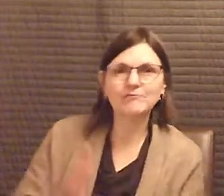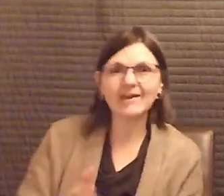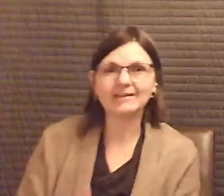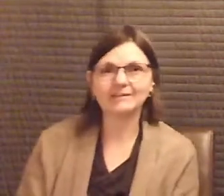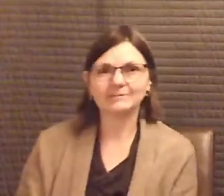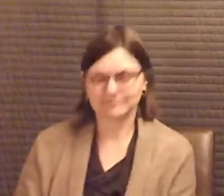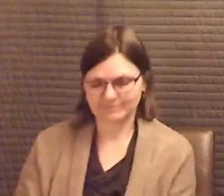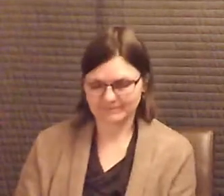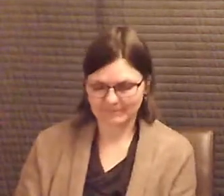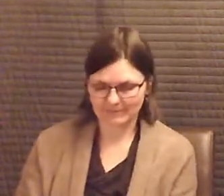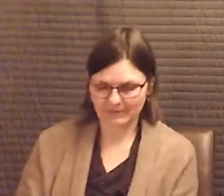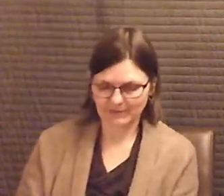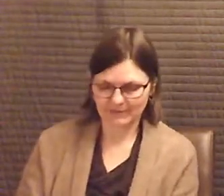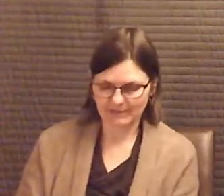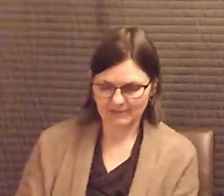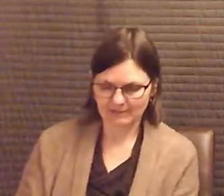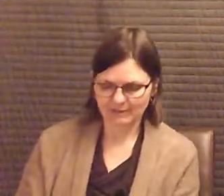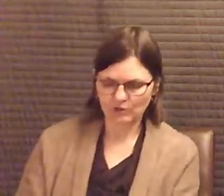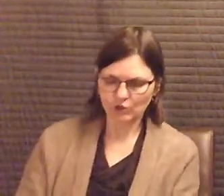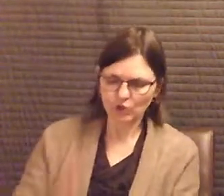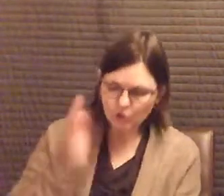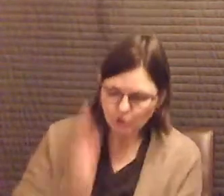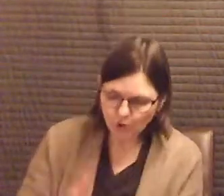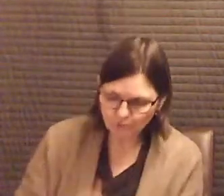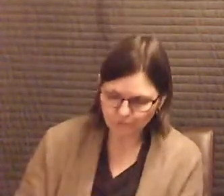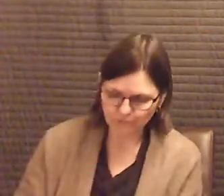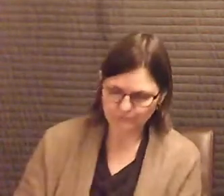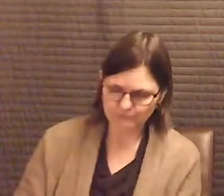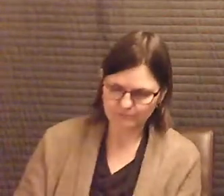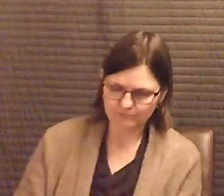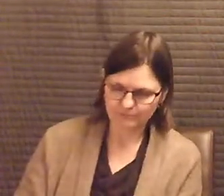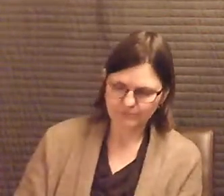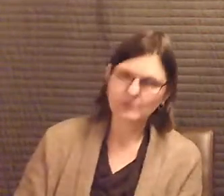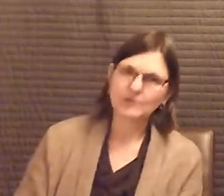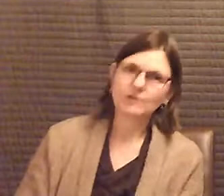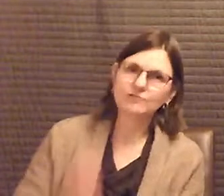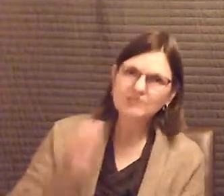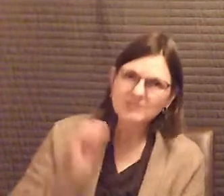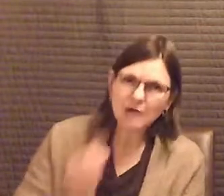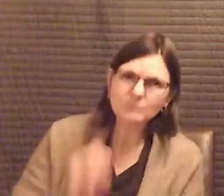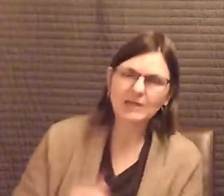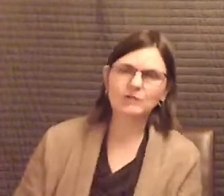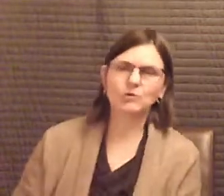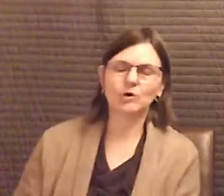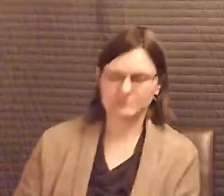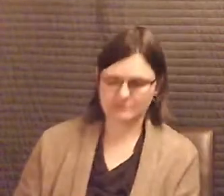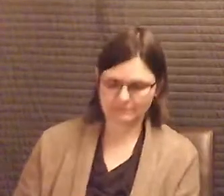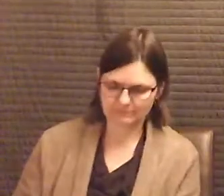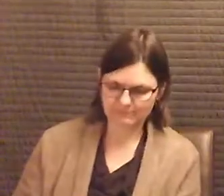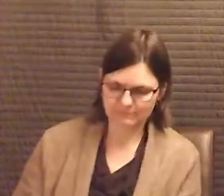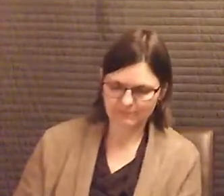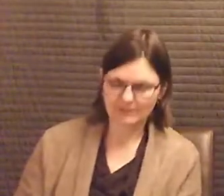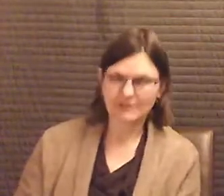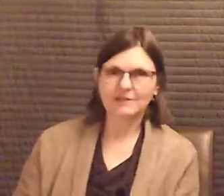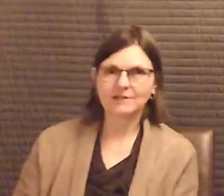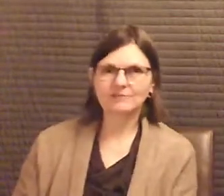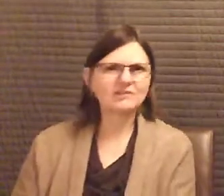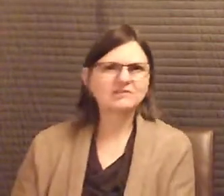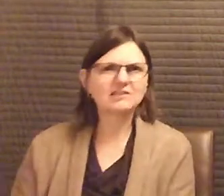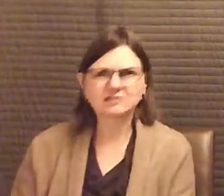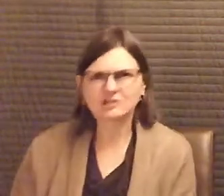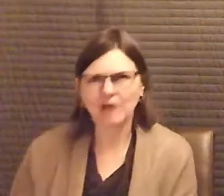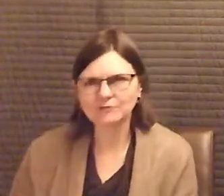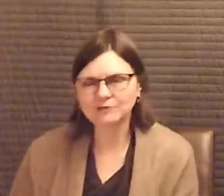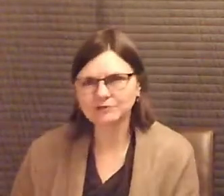bevelen pili geloof in de loyola vertrouwde jullie gelijk de dubbel